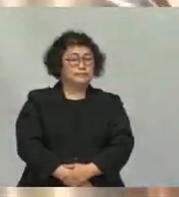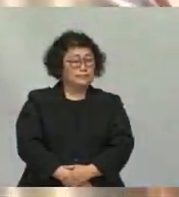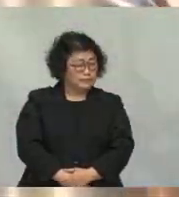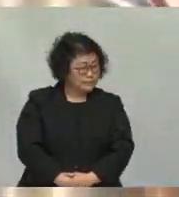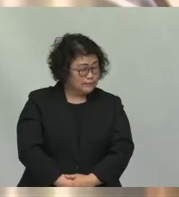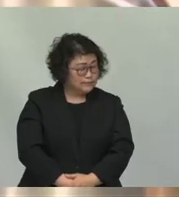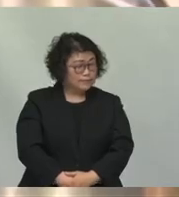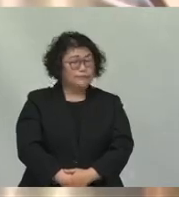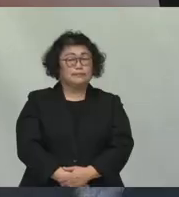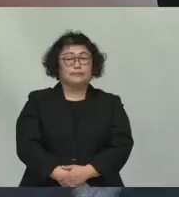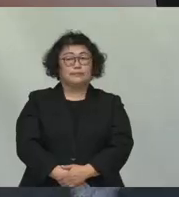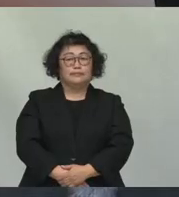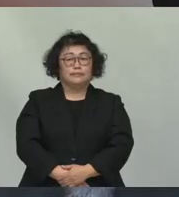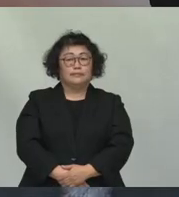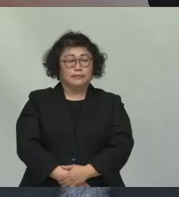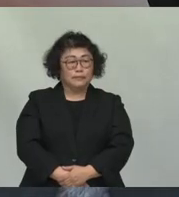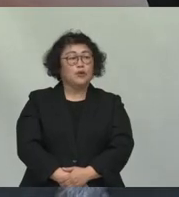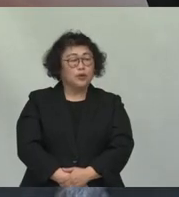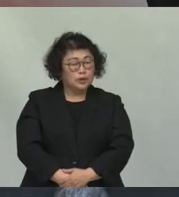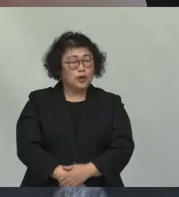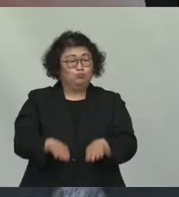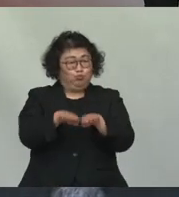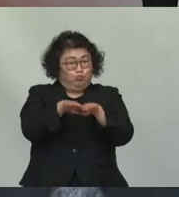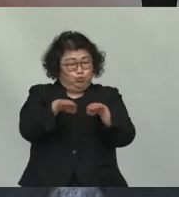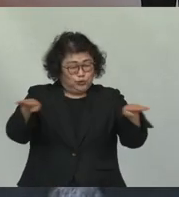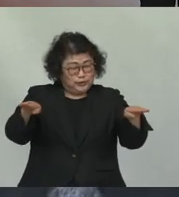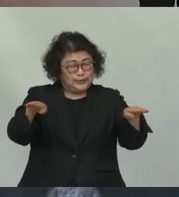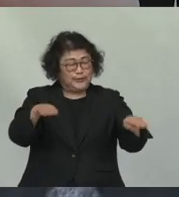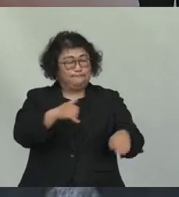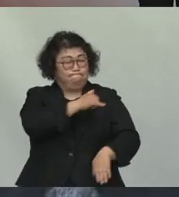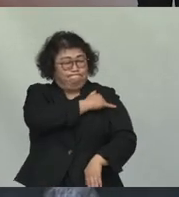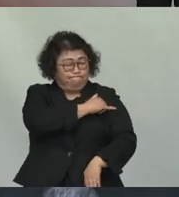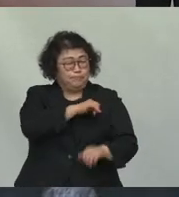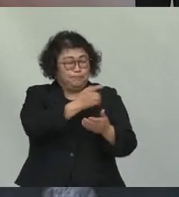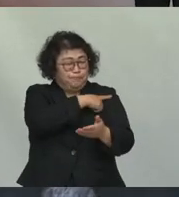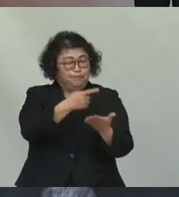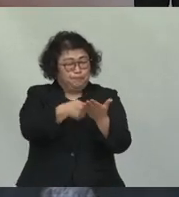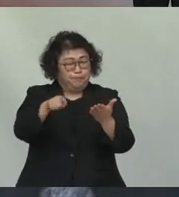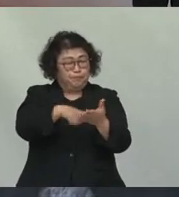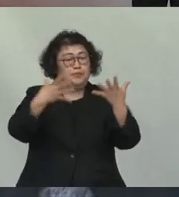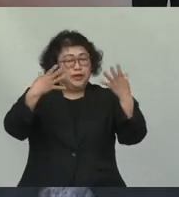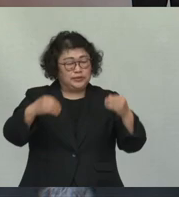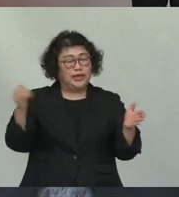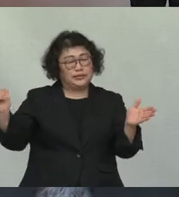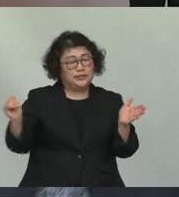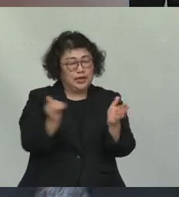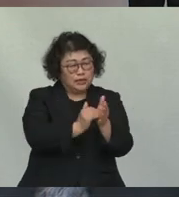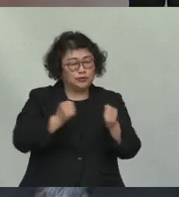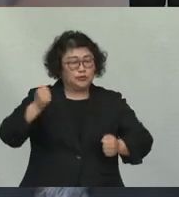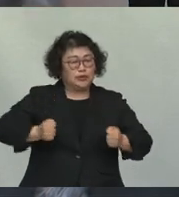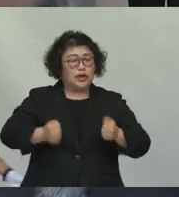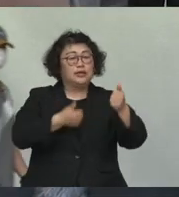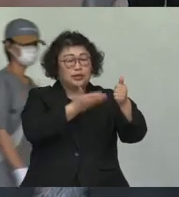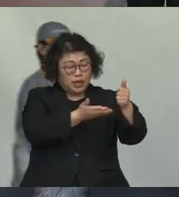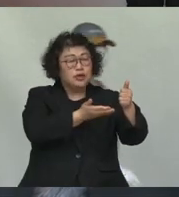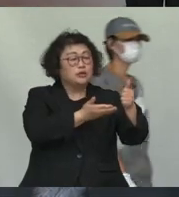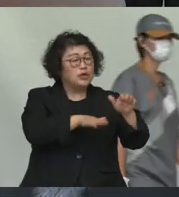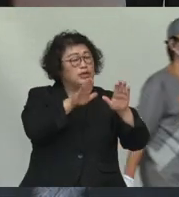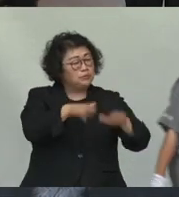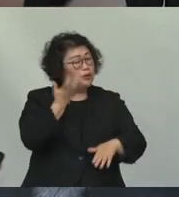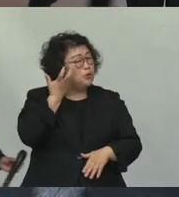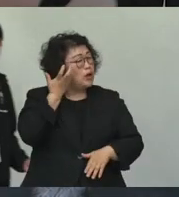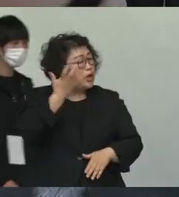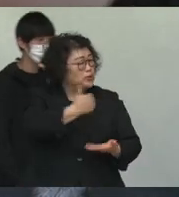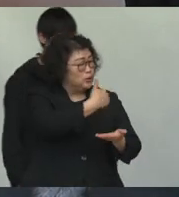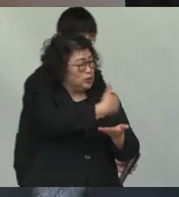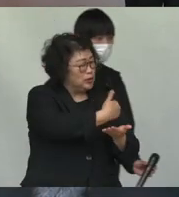さあそれでは無事に大役を果たしていただきました最終ランナーの平沢さんに今の感想を